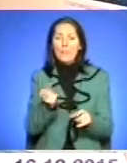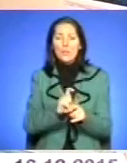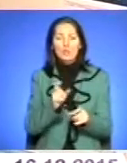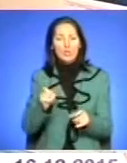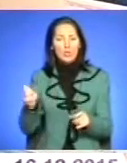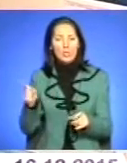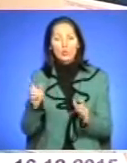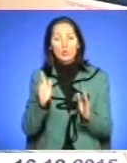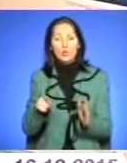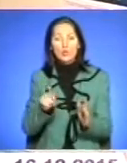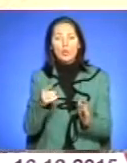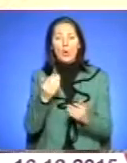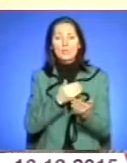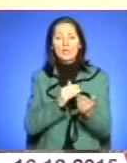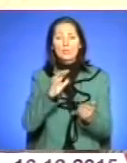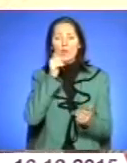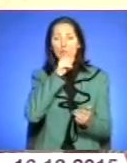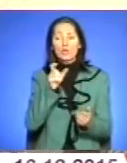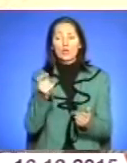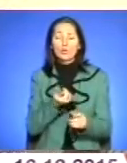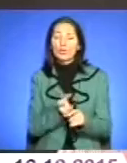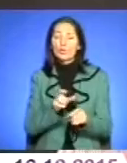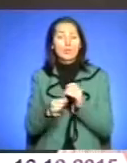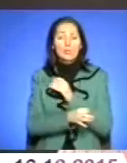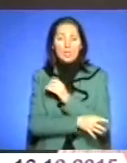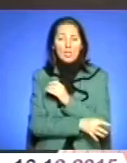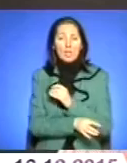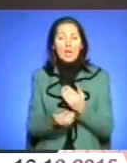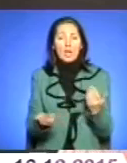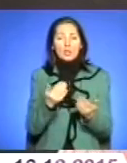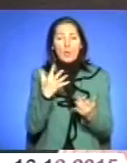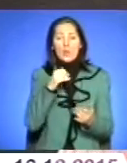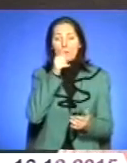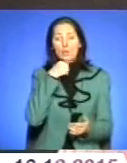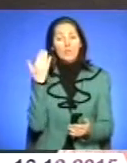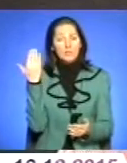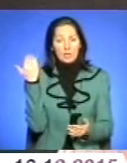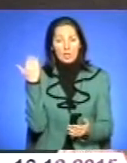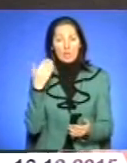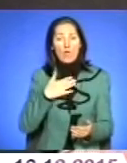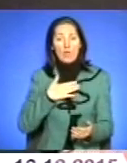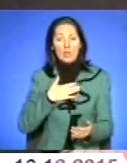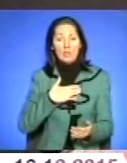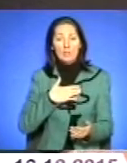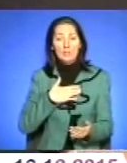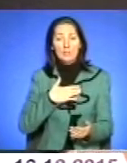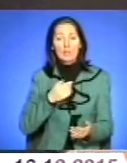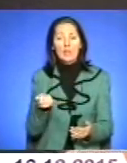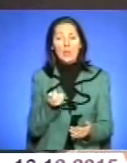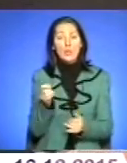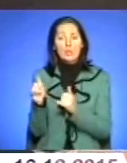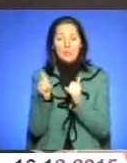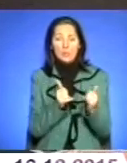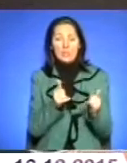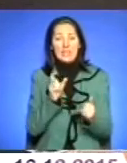що за останніх 5 років люди дуже збідніли. Якщо 5 років тому назад в нас